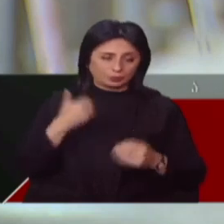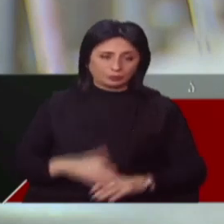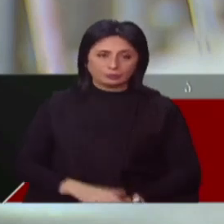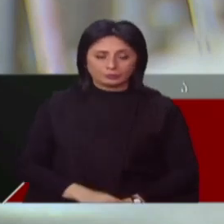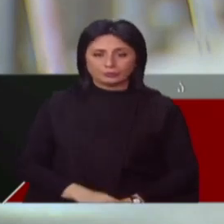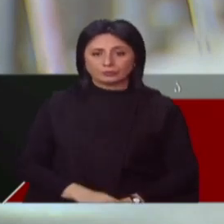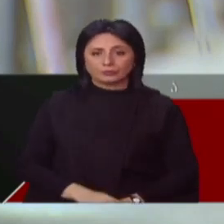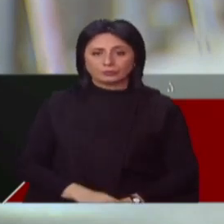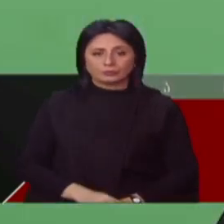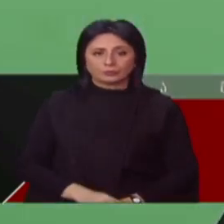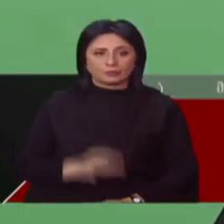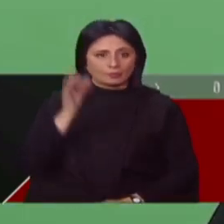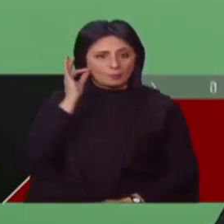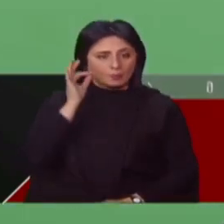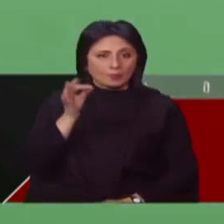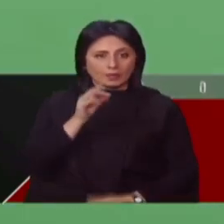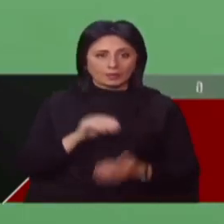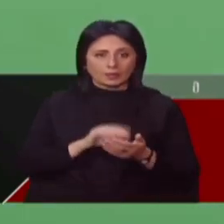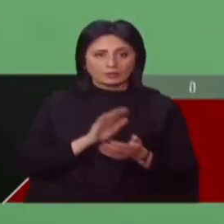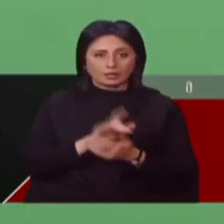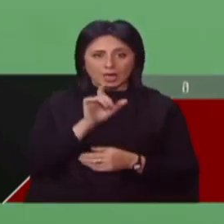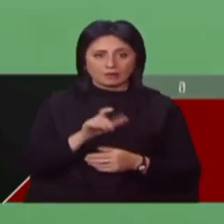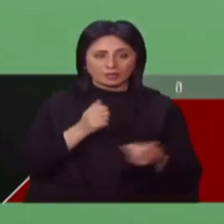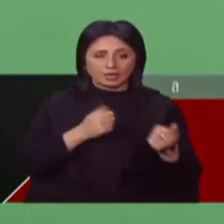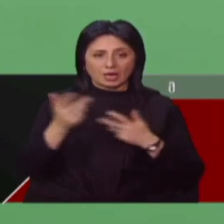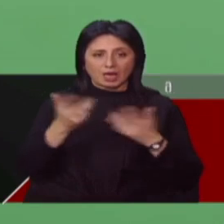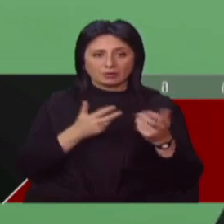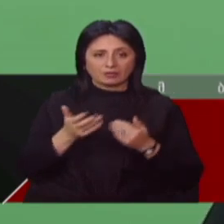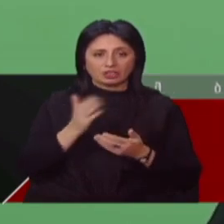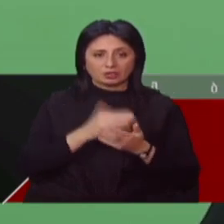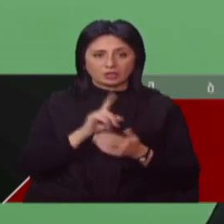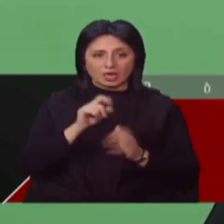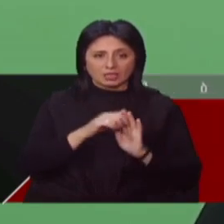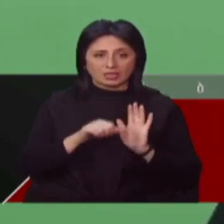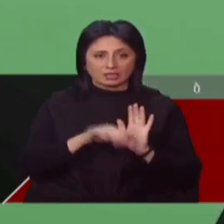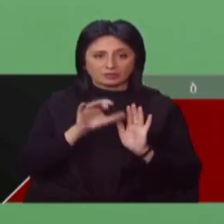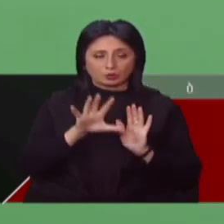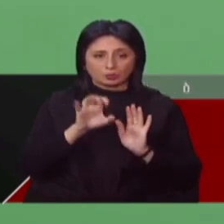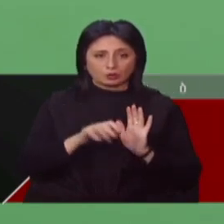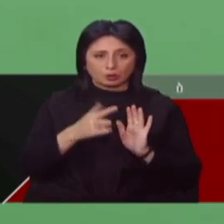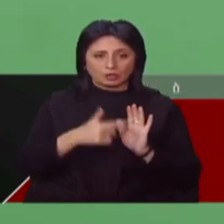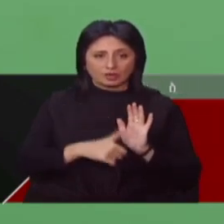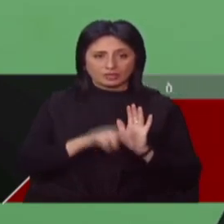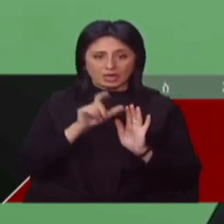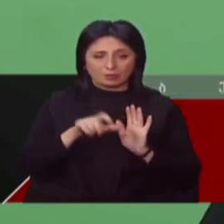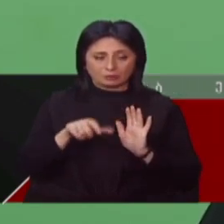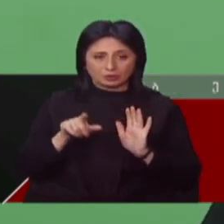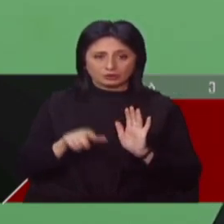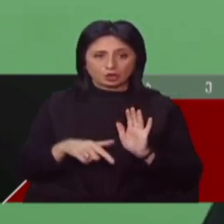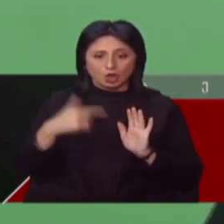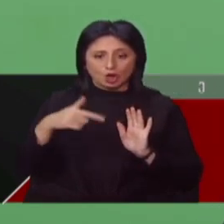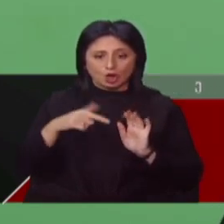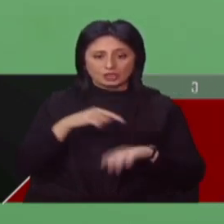იქონიებს. ზუგდიდის ოლქში რეგისტრირებული ამომრჩევლების რაოდენობა შეადგენდა 116526 ამომრჩეველს.